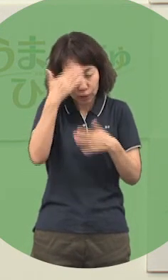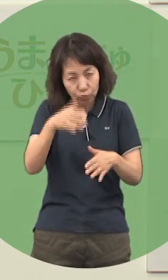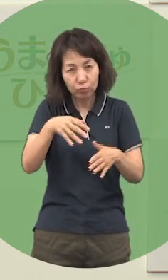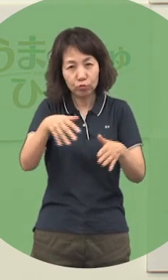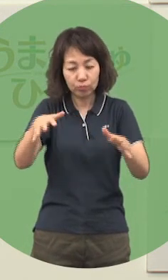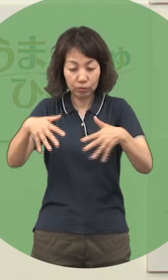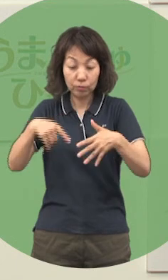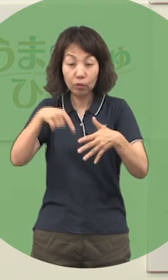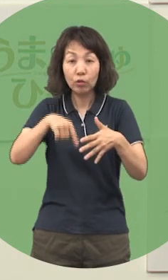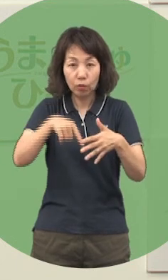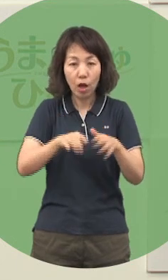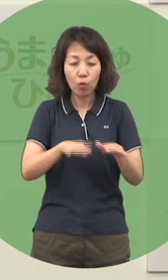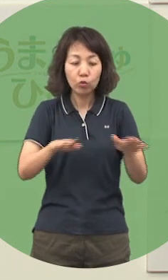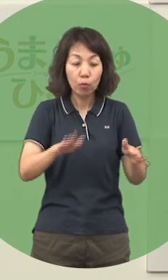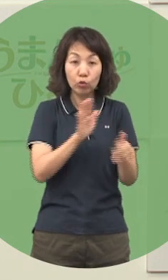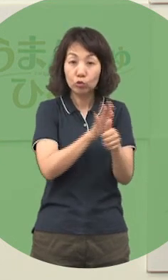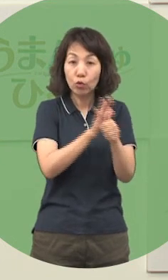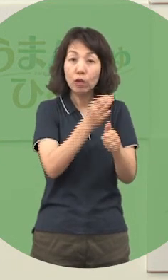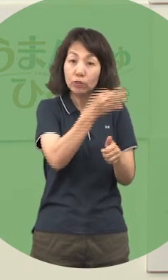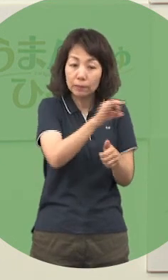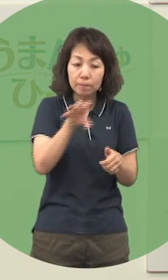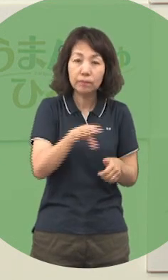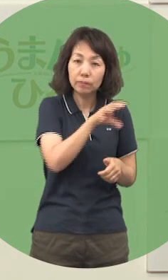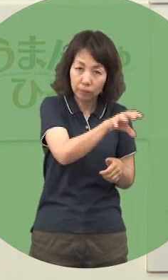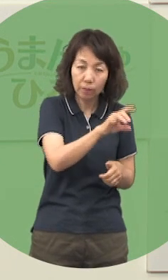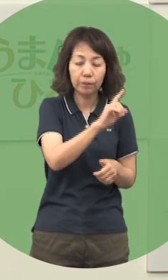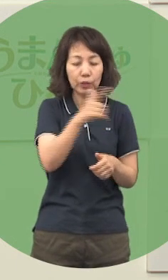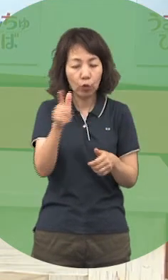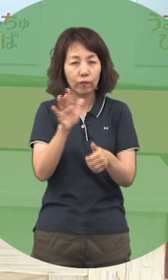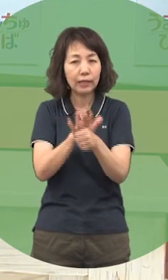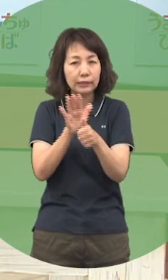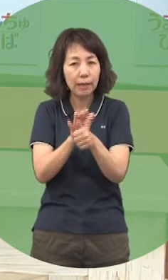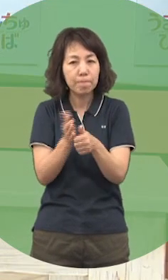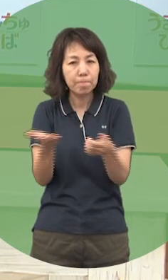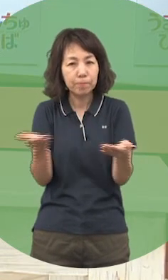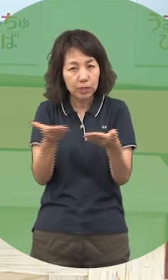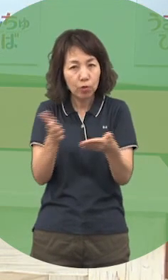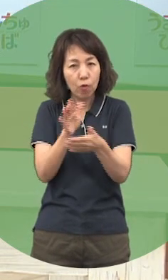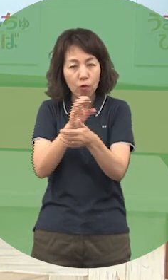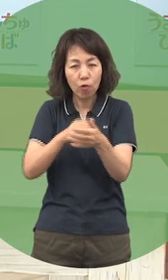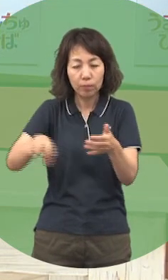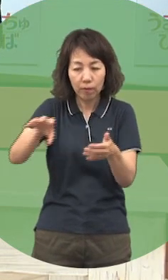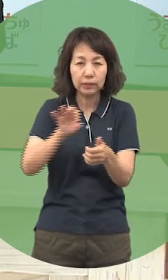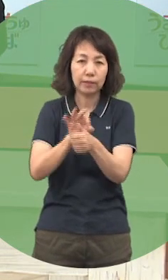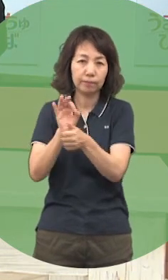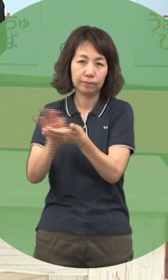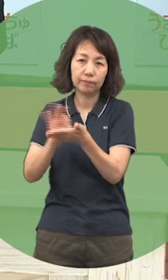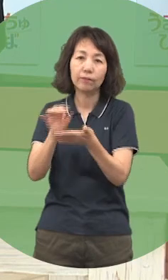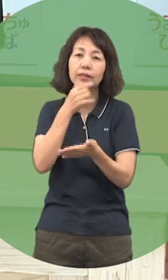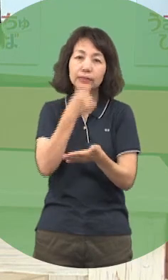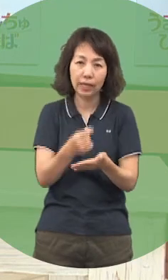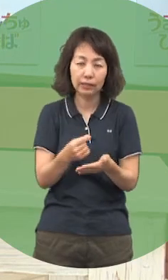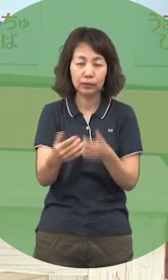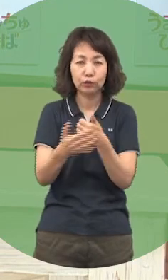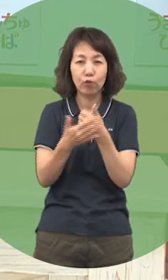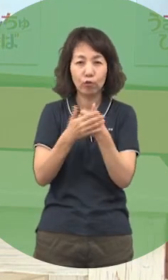奨学金やさまざまな支援活動に充てられますので、ご協力よろしくお願いします。